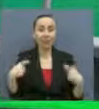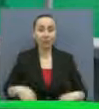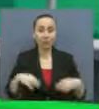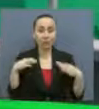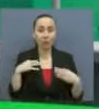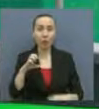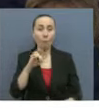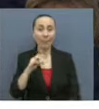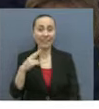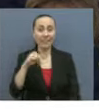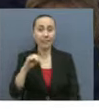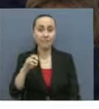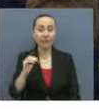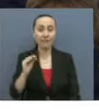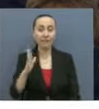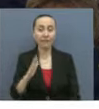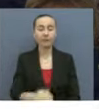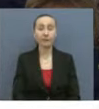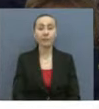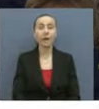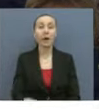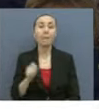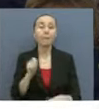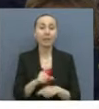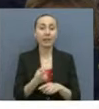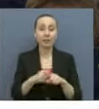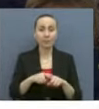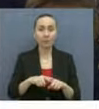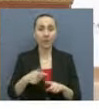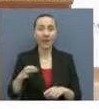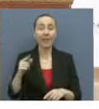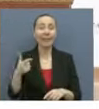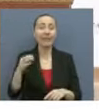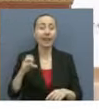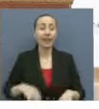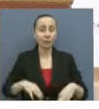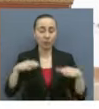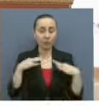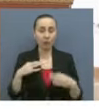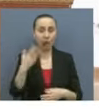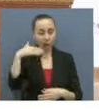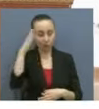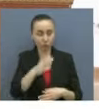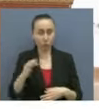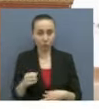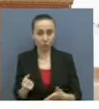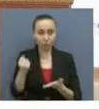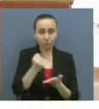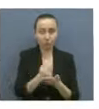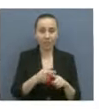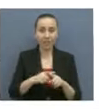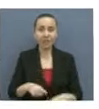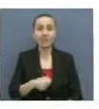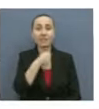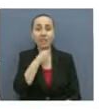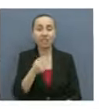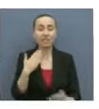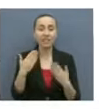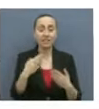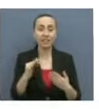Димбаев. Приказом генерального прокурора на должность прокурора Акмолинской области назначил старший советник юстиции